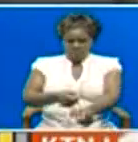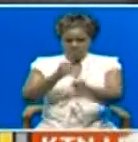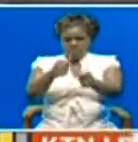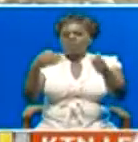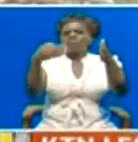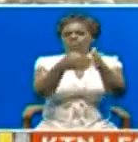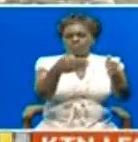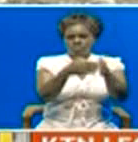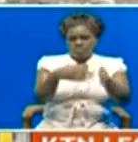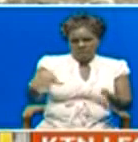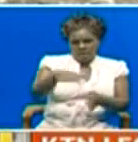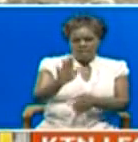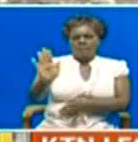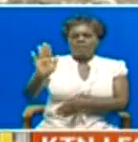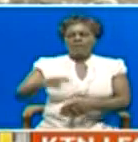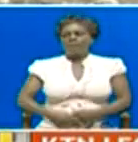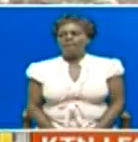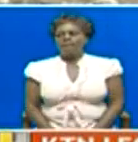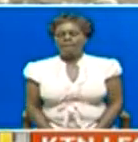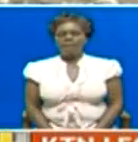umepigwa marufuku katika eneo hilo.